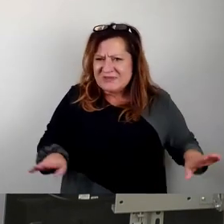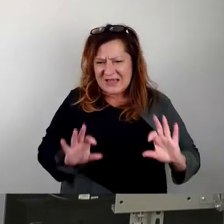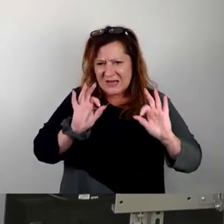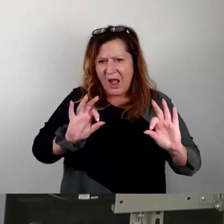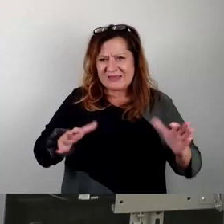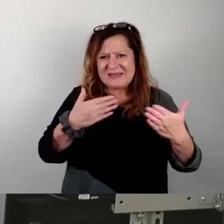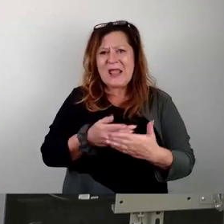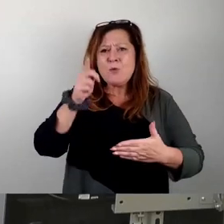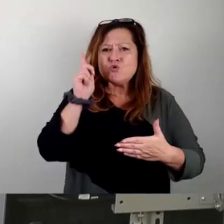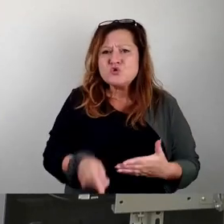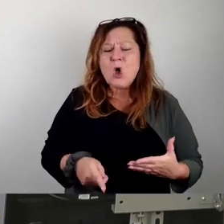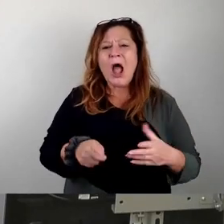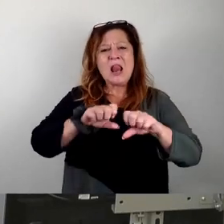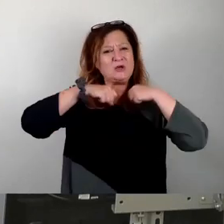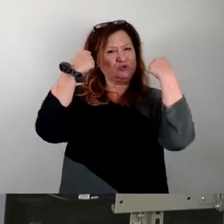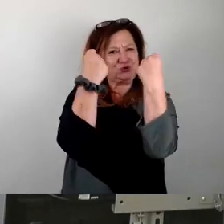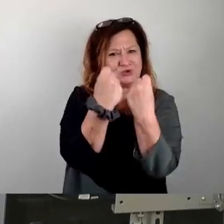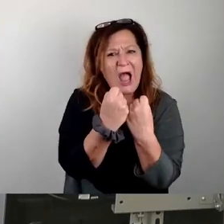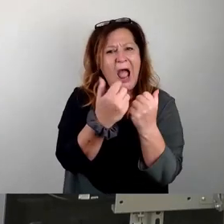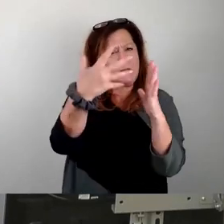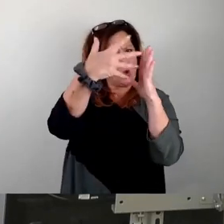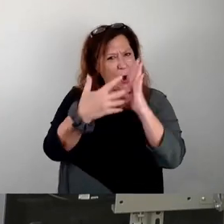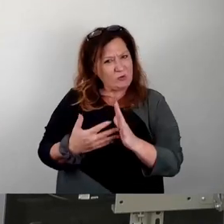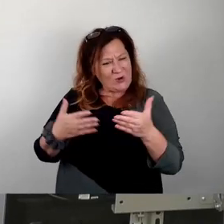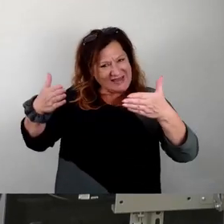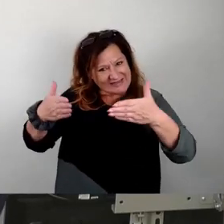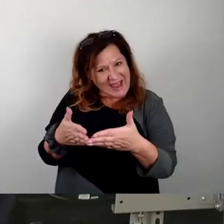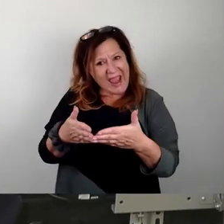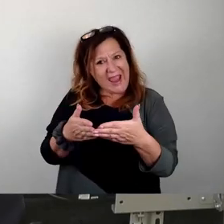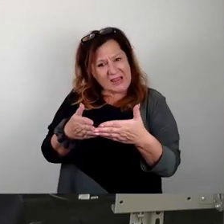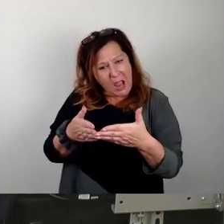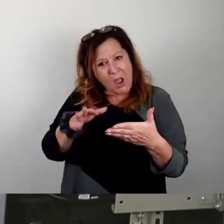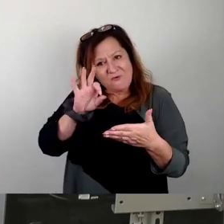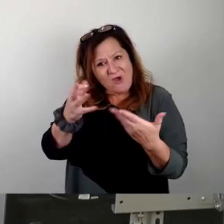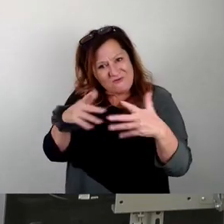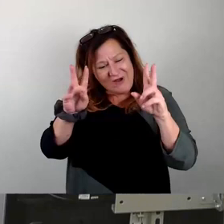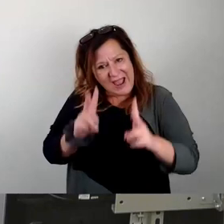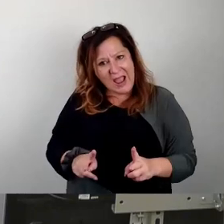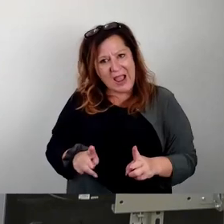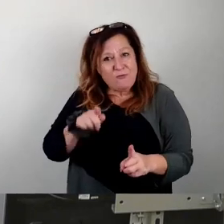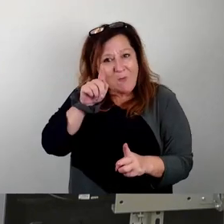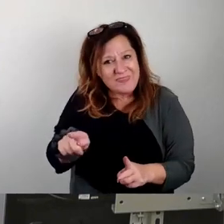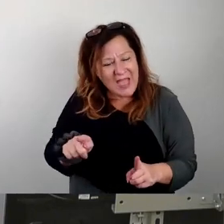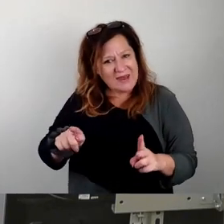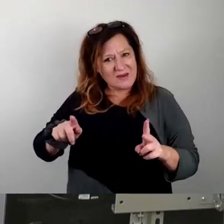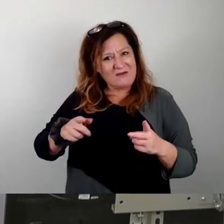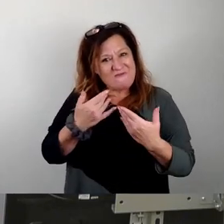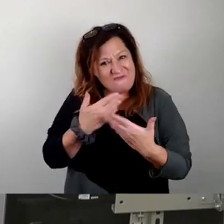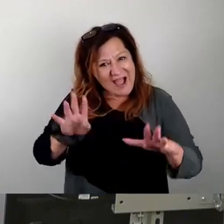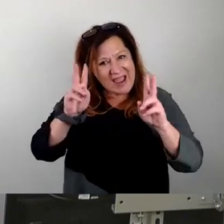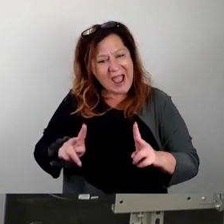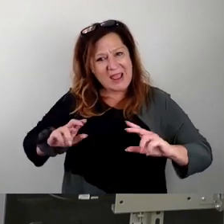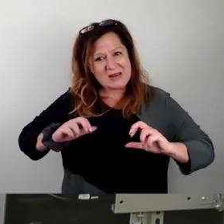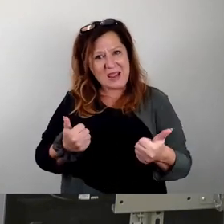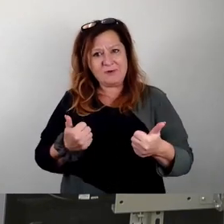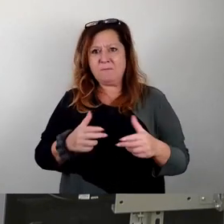eine kontrollierte Ecke für diese Freiheit zuweisen, wo sie dann aber wirklich mal ausgelebt werden können. Alles ist verboten,